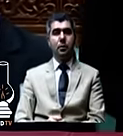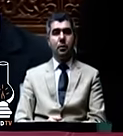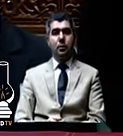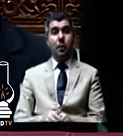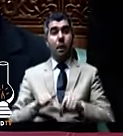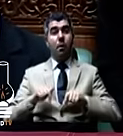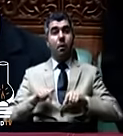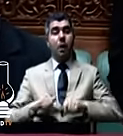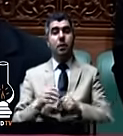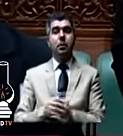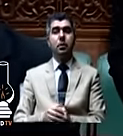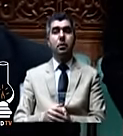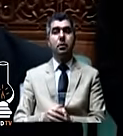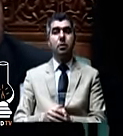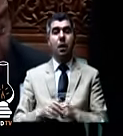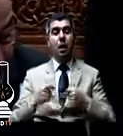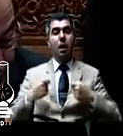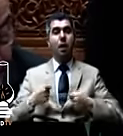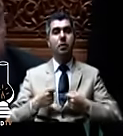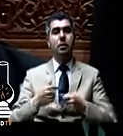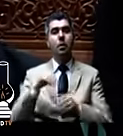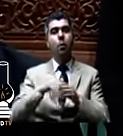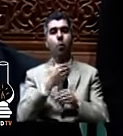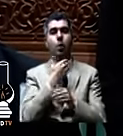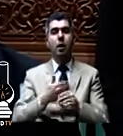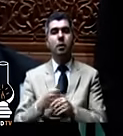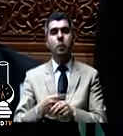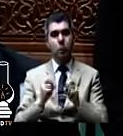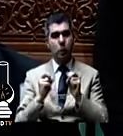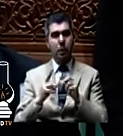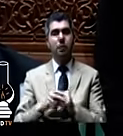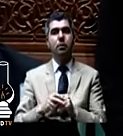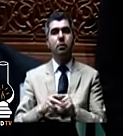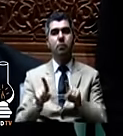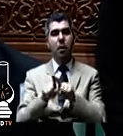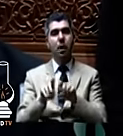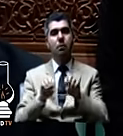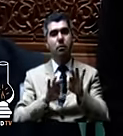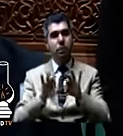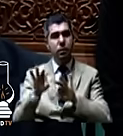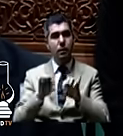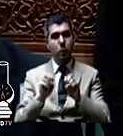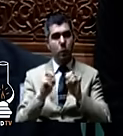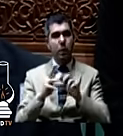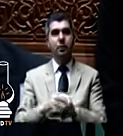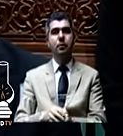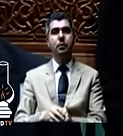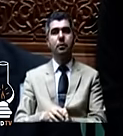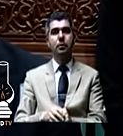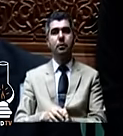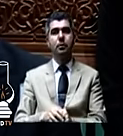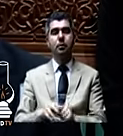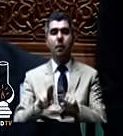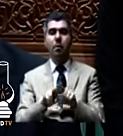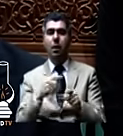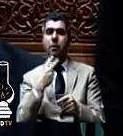السيد الوزير المحترم، السيد الرئيس، الإخوة الحضور، نتمم السيد الوزير مجهوداتكم في هذا الإطار هذا. وطبعا هنا